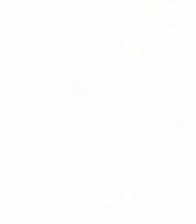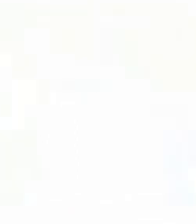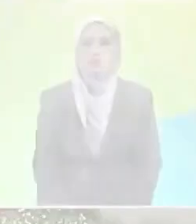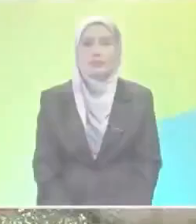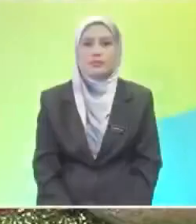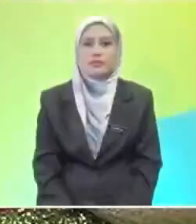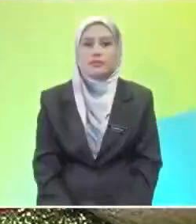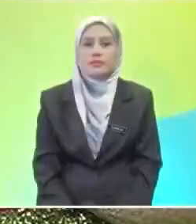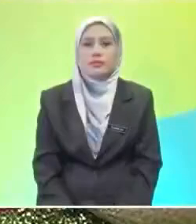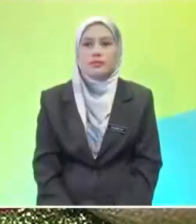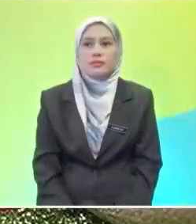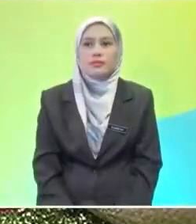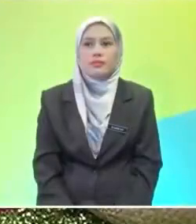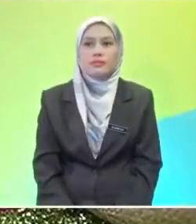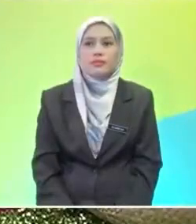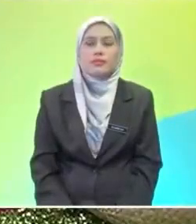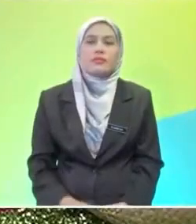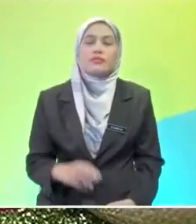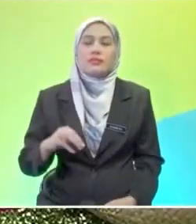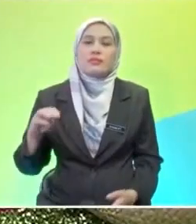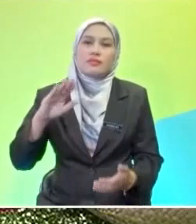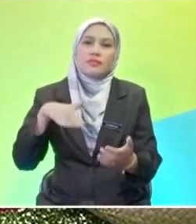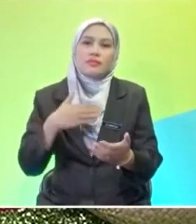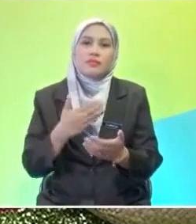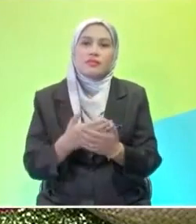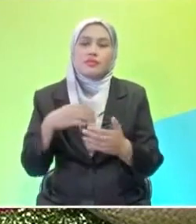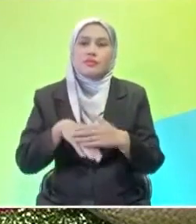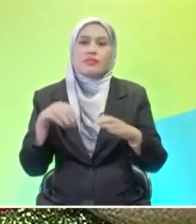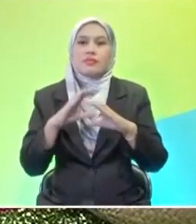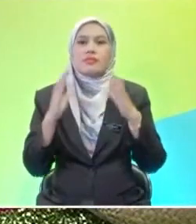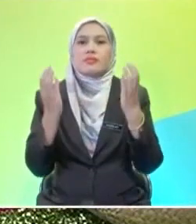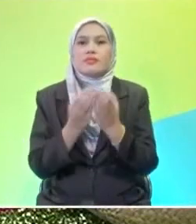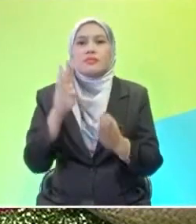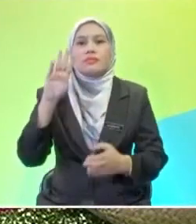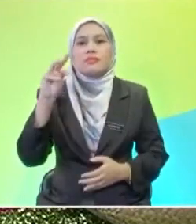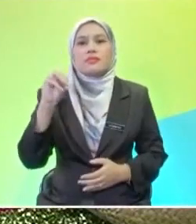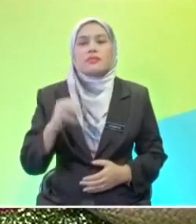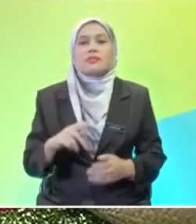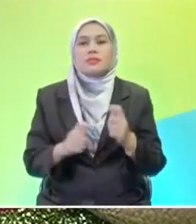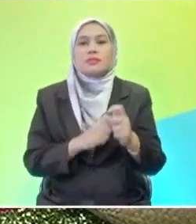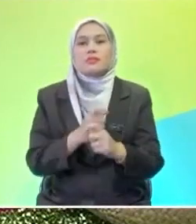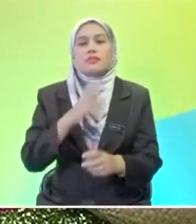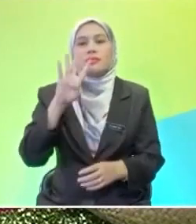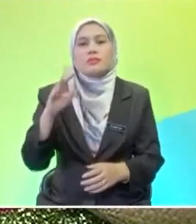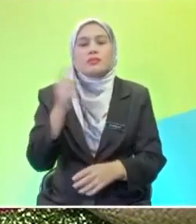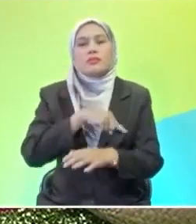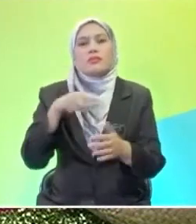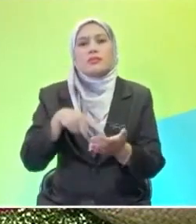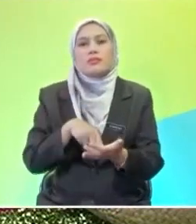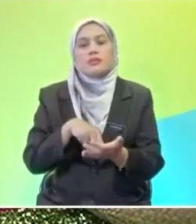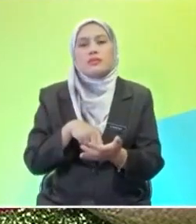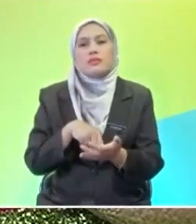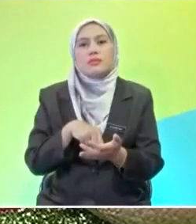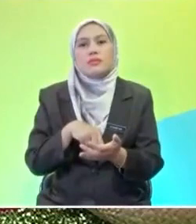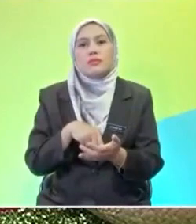KPM. Alright, murid-murid semua, jom kita masuk ke kelas Bahasa Melayu tahun 4 hari ini. Dan seperti